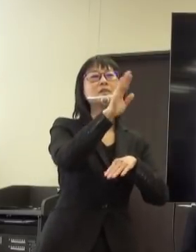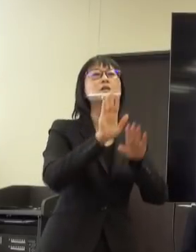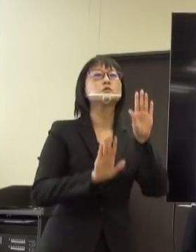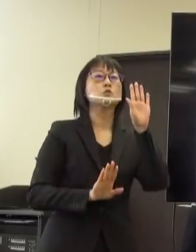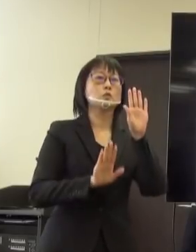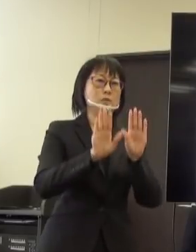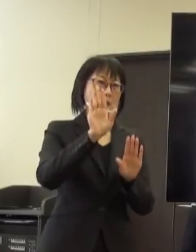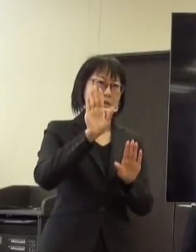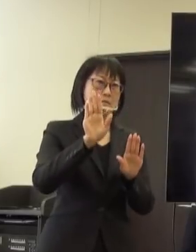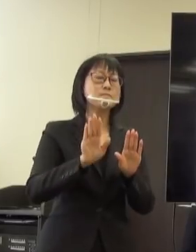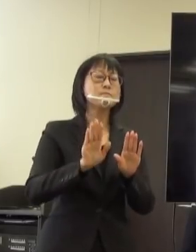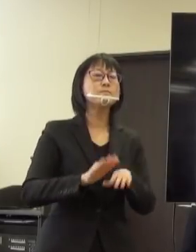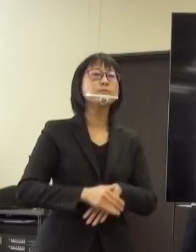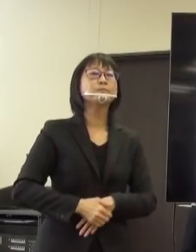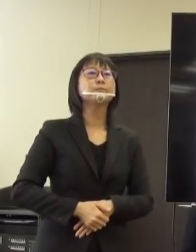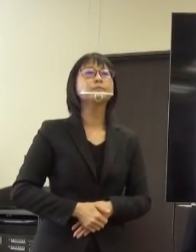ですね。